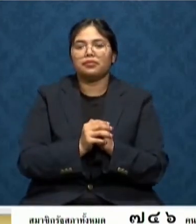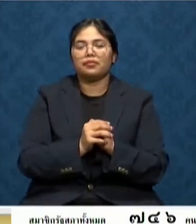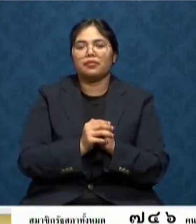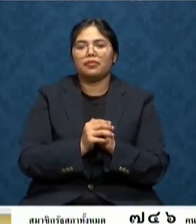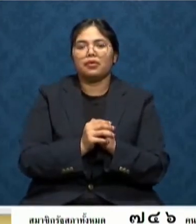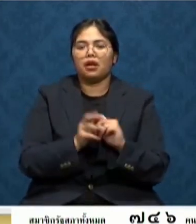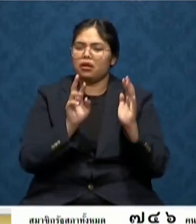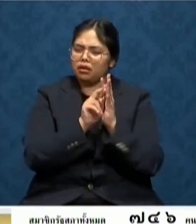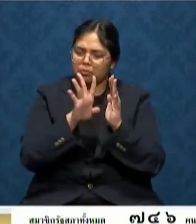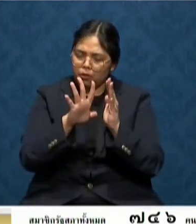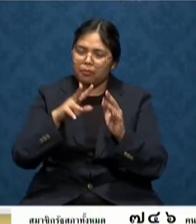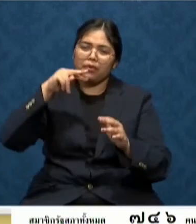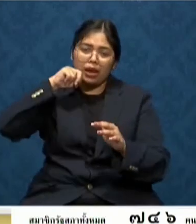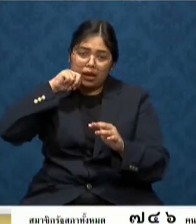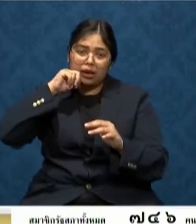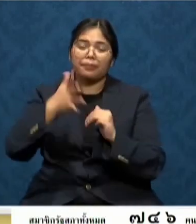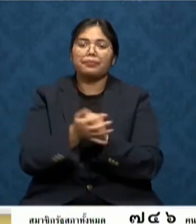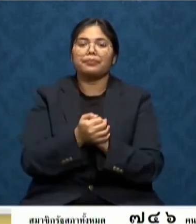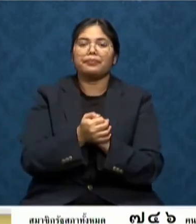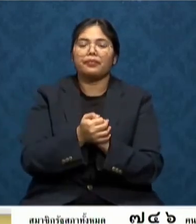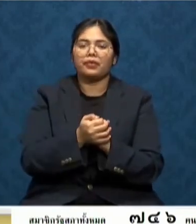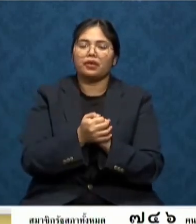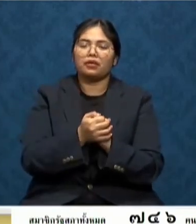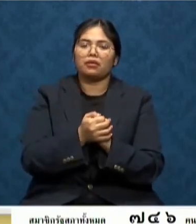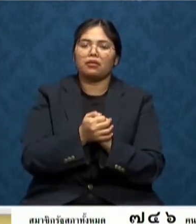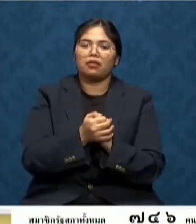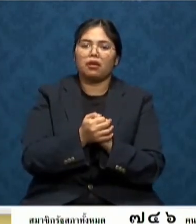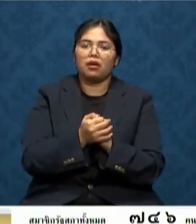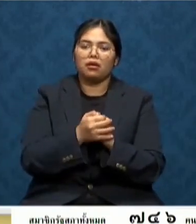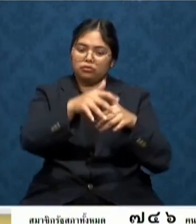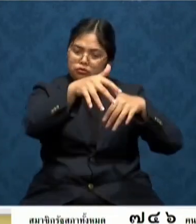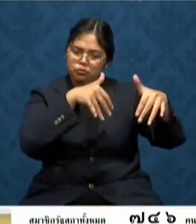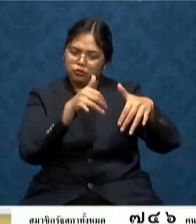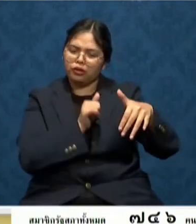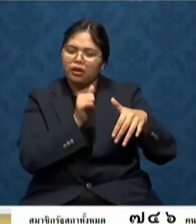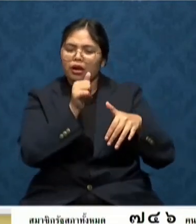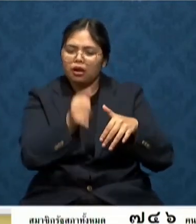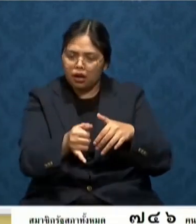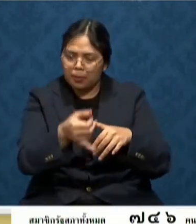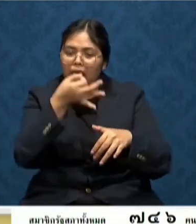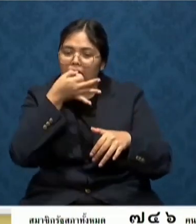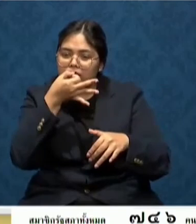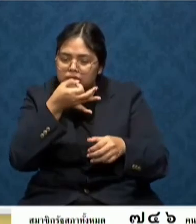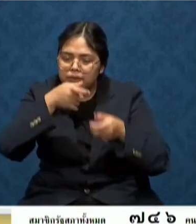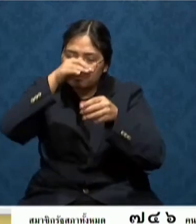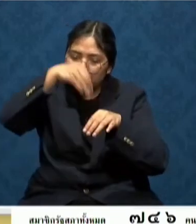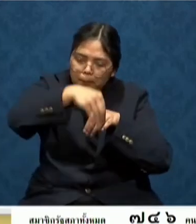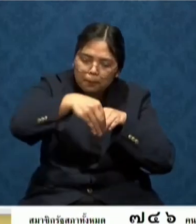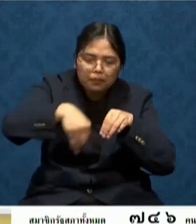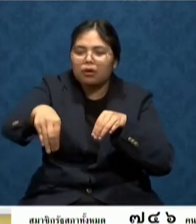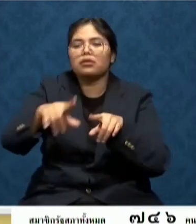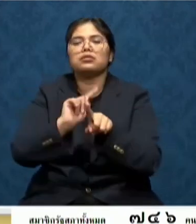ไม่วจะเป็ระบบชลบทานเพื่อให้ PCBเข้ามาสามารถทำมาหากินได้